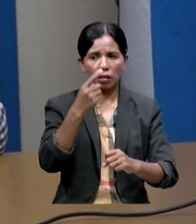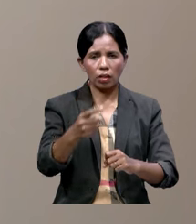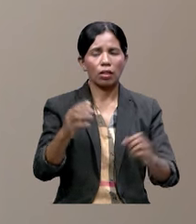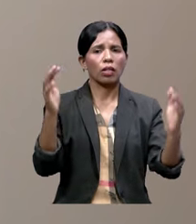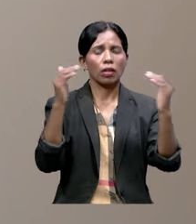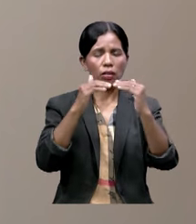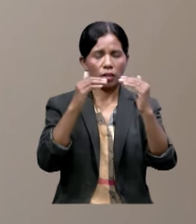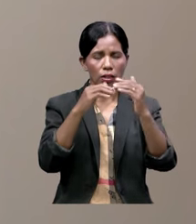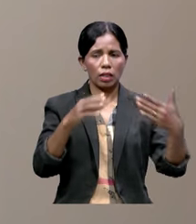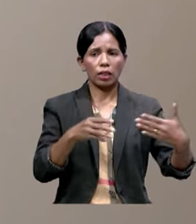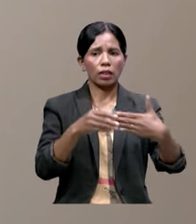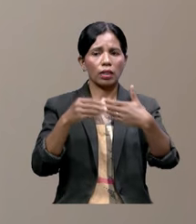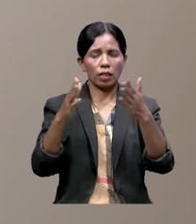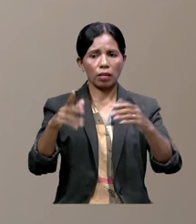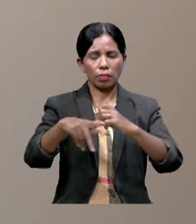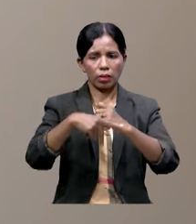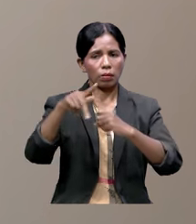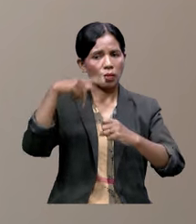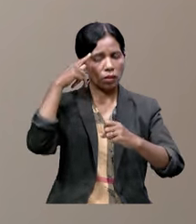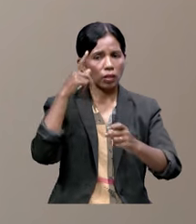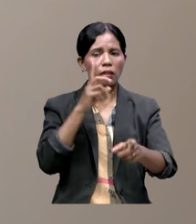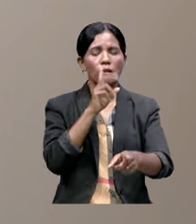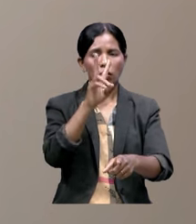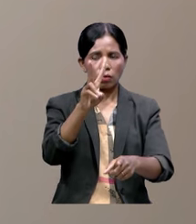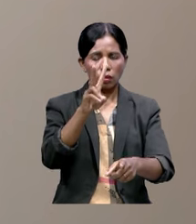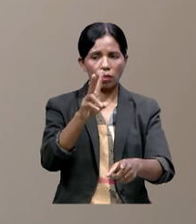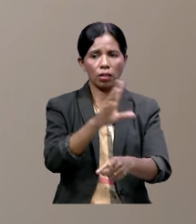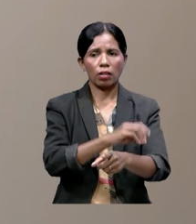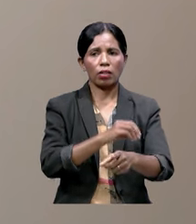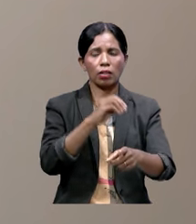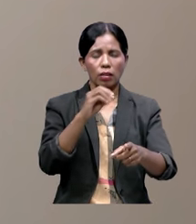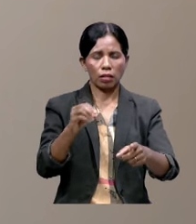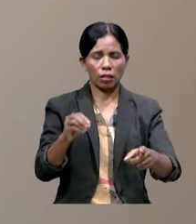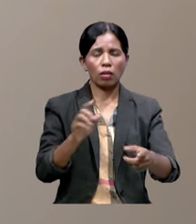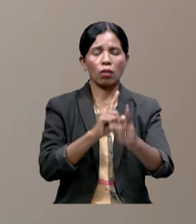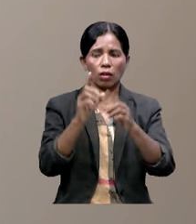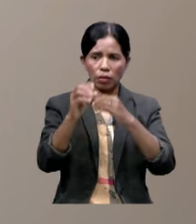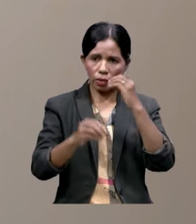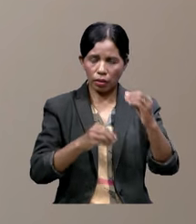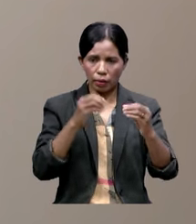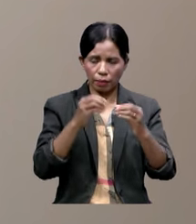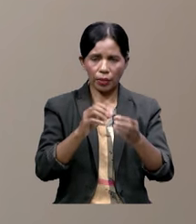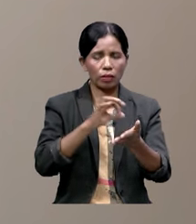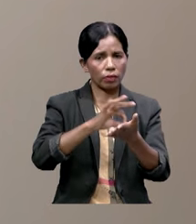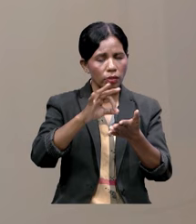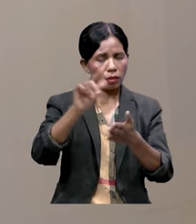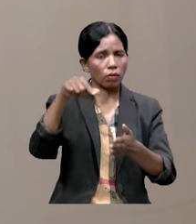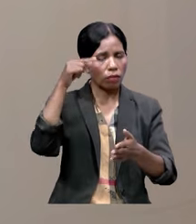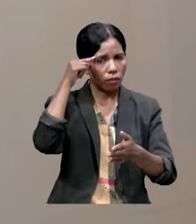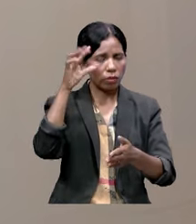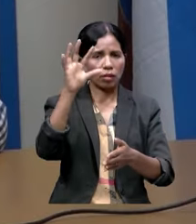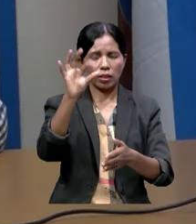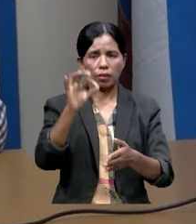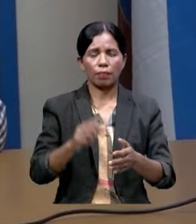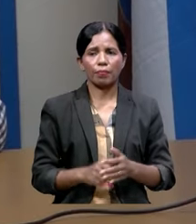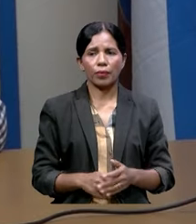mutune lider Partido Politiko Ruane kumprimenta malu ba festa paskuanien no kualia liu konoba formasaun guvern da sia. Au iha